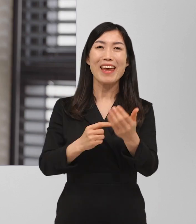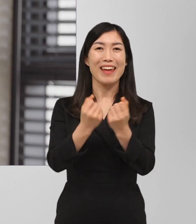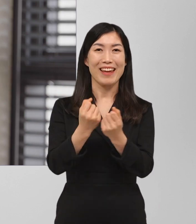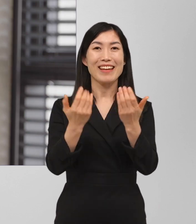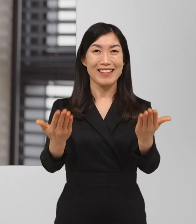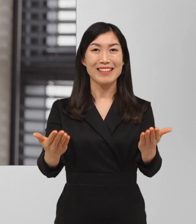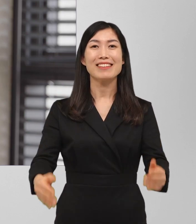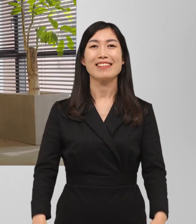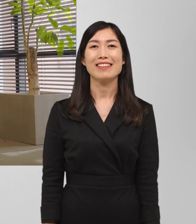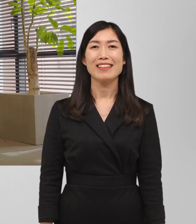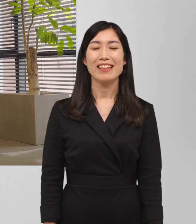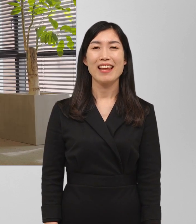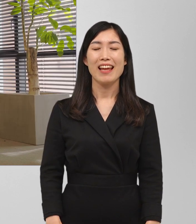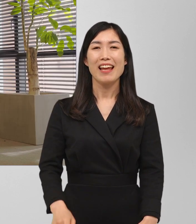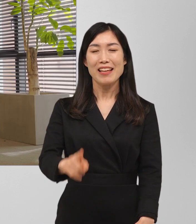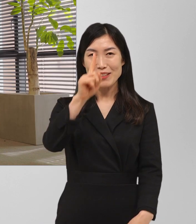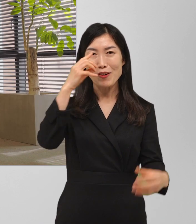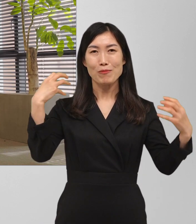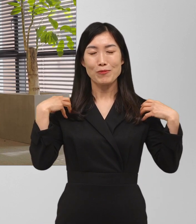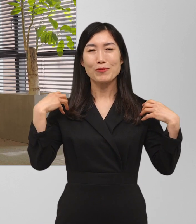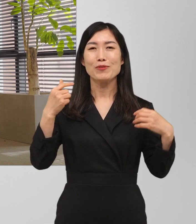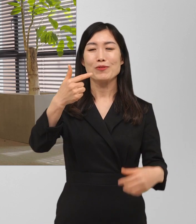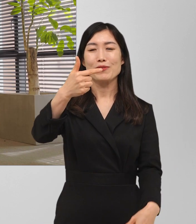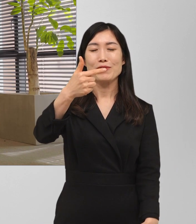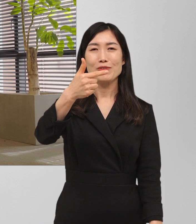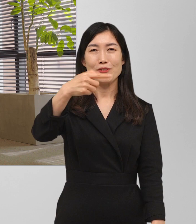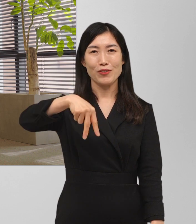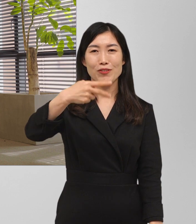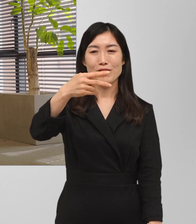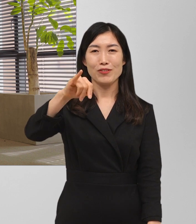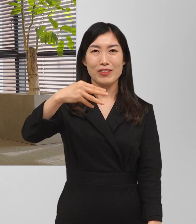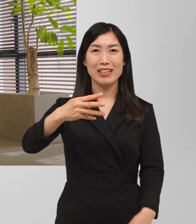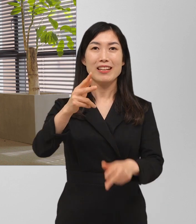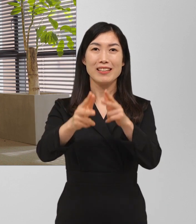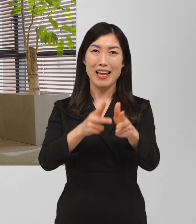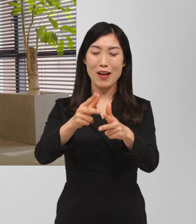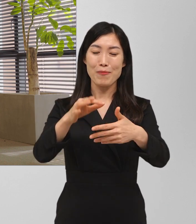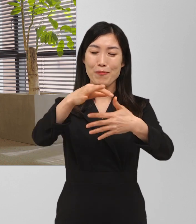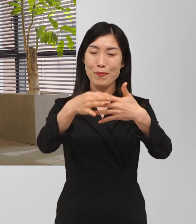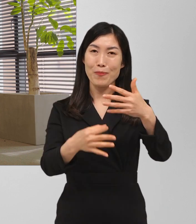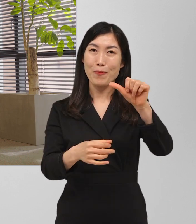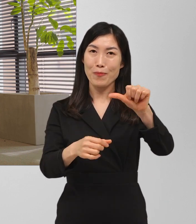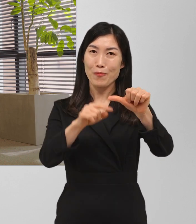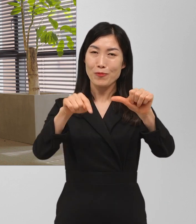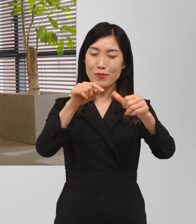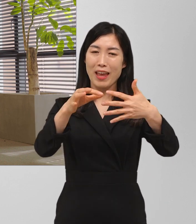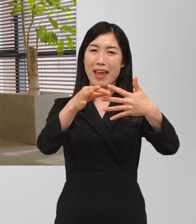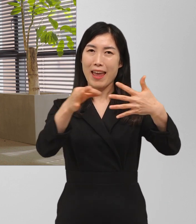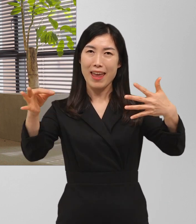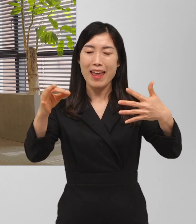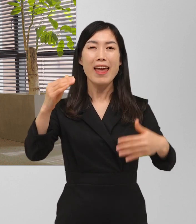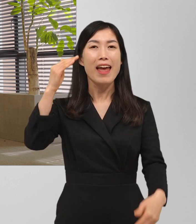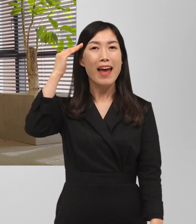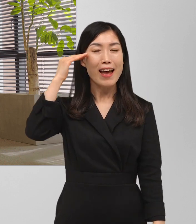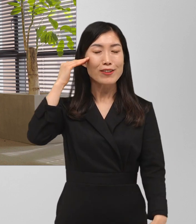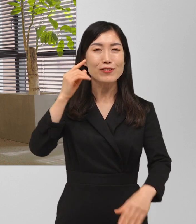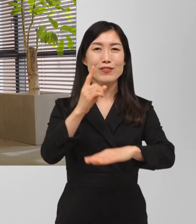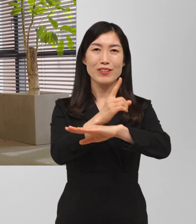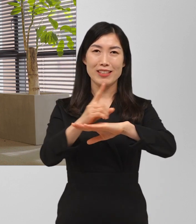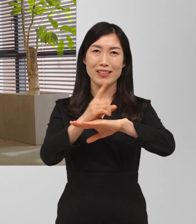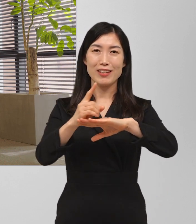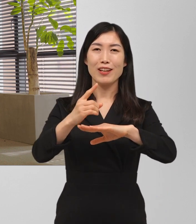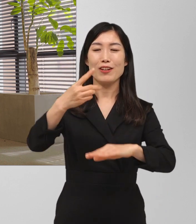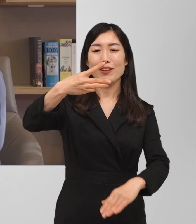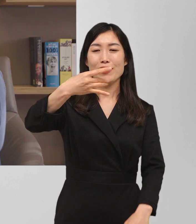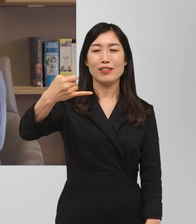설명해 드리도록 하겠습니다. 오늘은 정부가 추진하고 있는 한국형 뉴딜 2.0의 5대 대표 과제 중 디지털 초혁신의